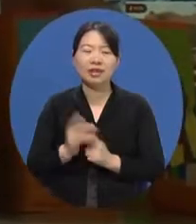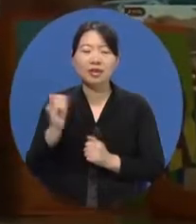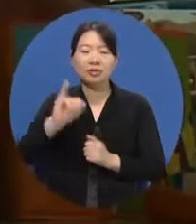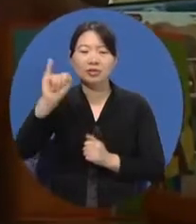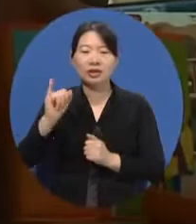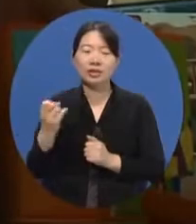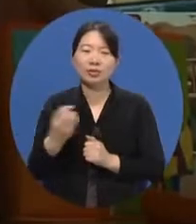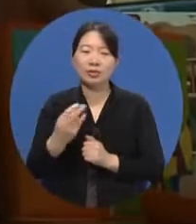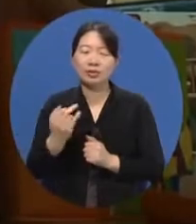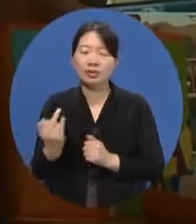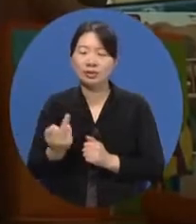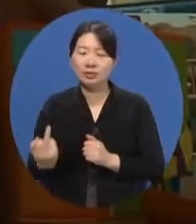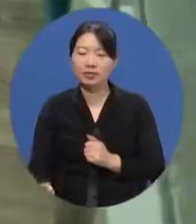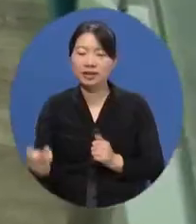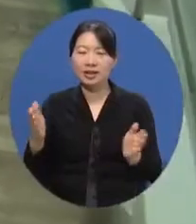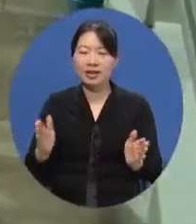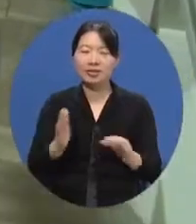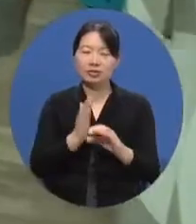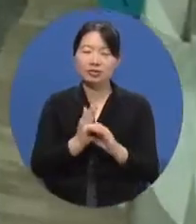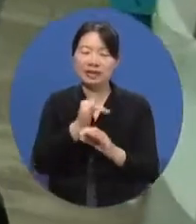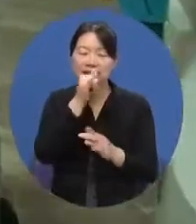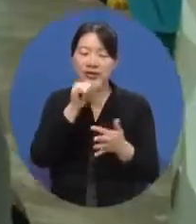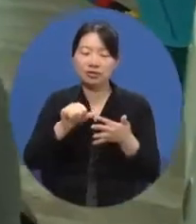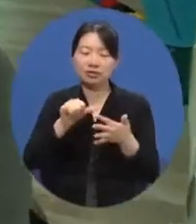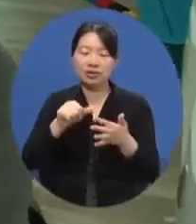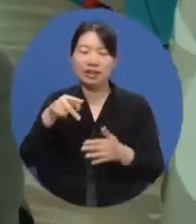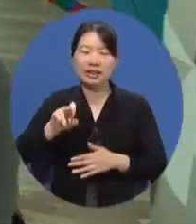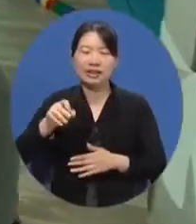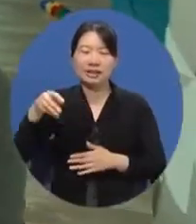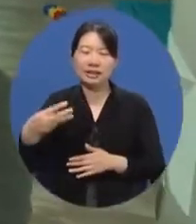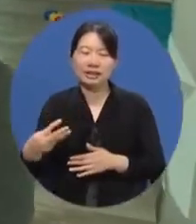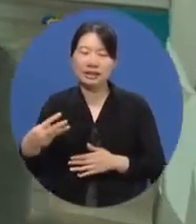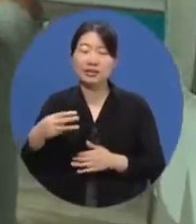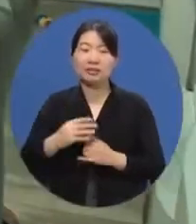누나와 남동생 가운데 코어 낀 둘째 상길이.